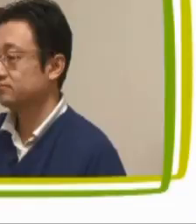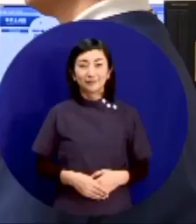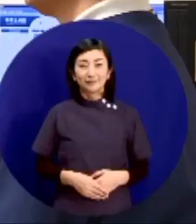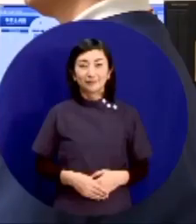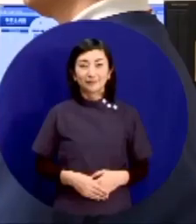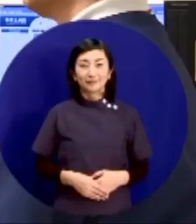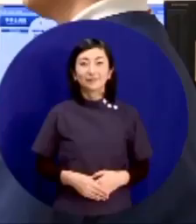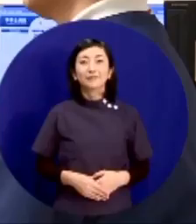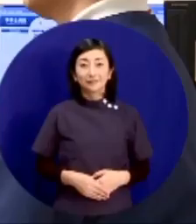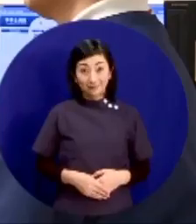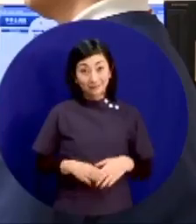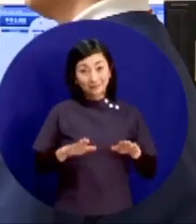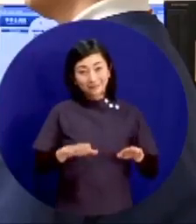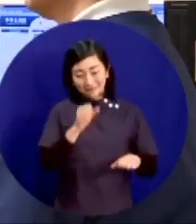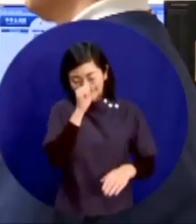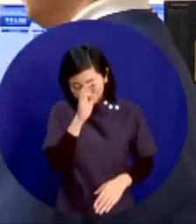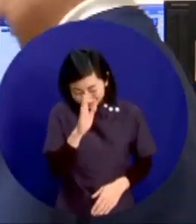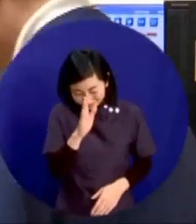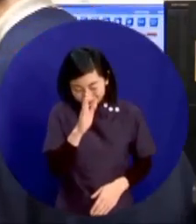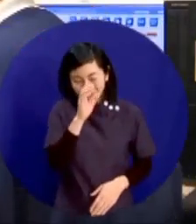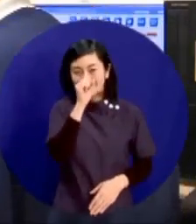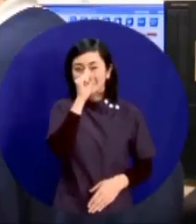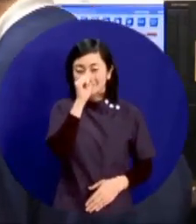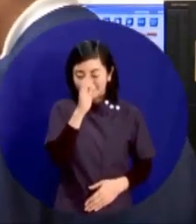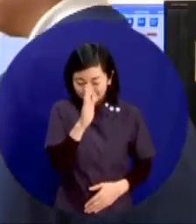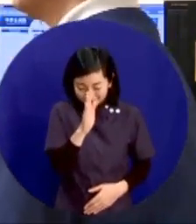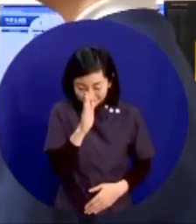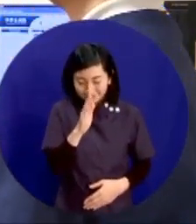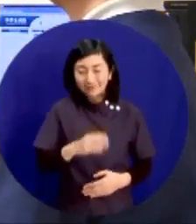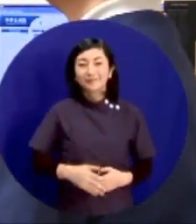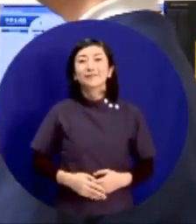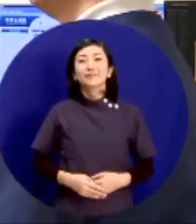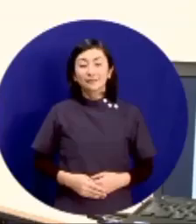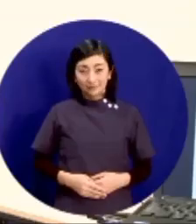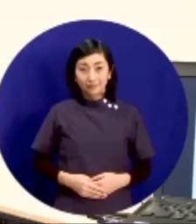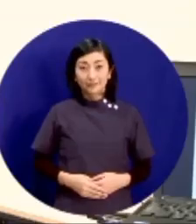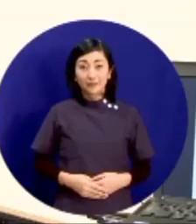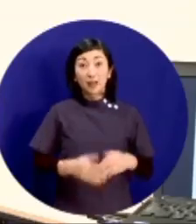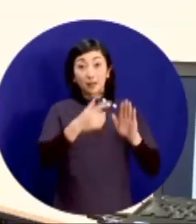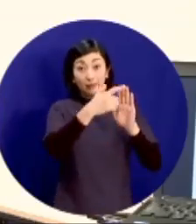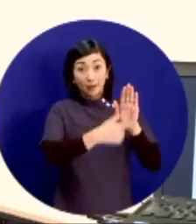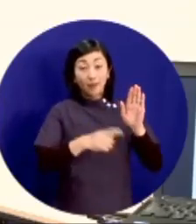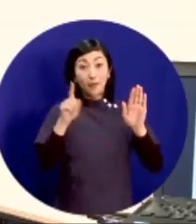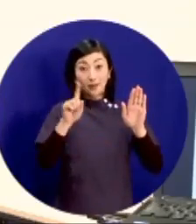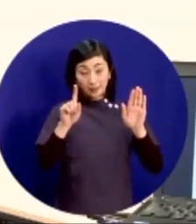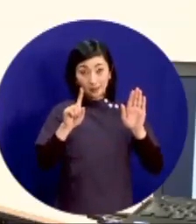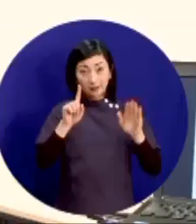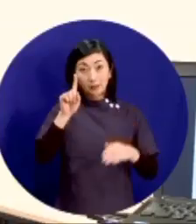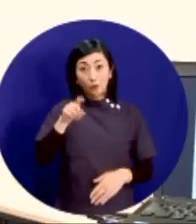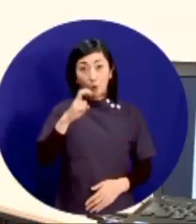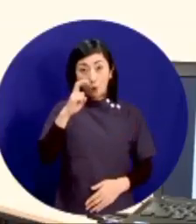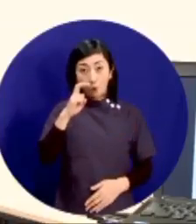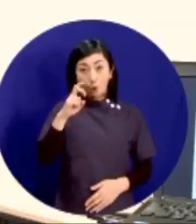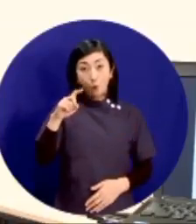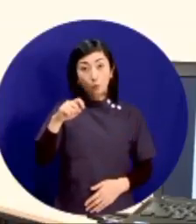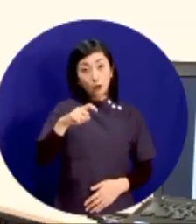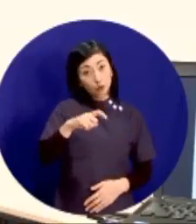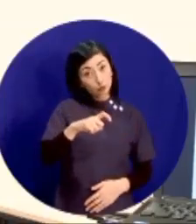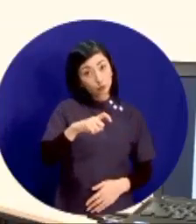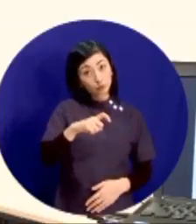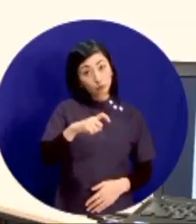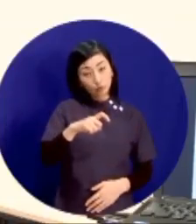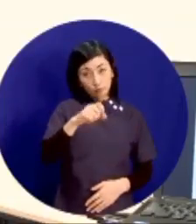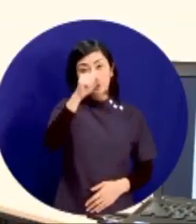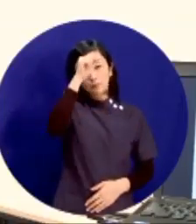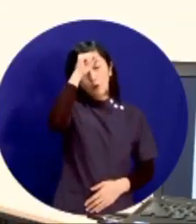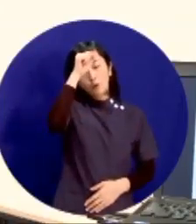た岡本先生今日はよろしくお願いしますよろしくお願いします今日のテーマはノロウイルスということなんですが